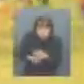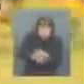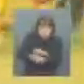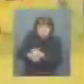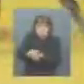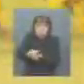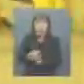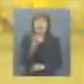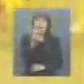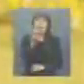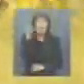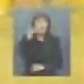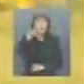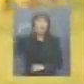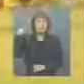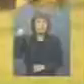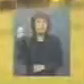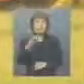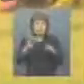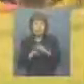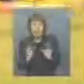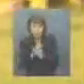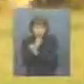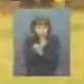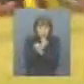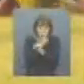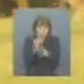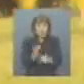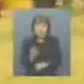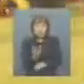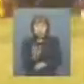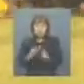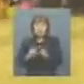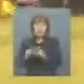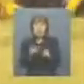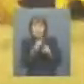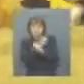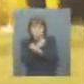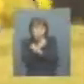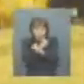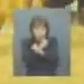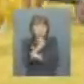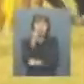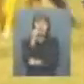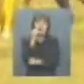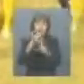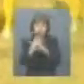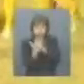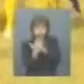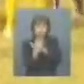ได้เสมอและยิ่งตอนเล่นเป็นฝ่ายรับด้วยแล้วเหล่าช้างน้อยเหล่านี้แทบเป็นเหมือนป้อมปราการเหล็กที่กองหน้าข้าศึกล้วนเข็ดขย